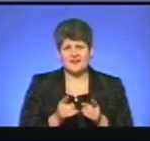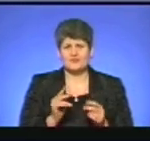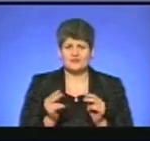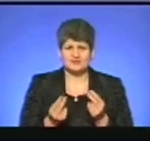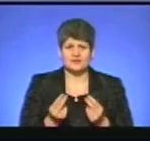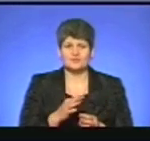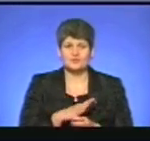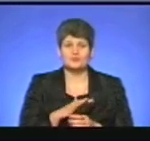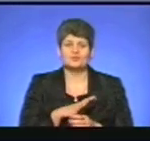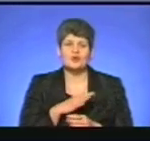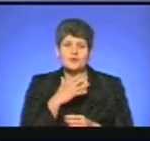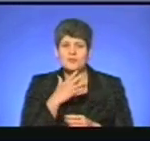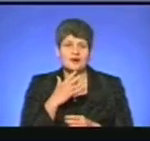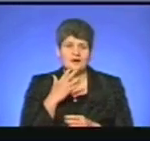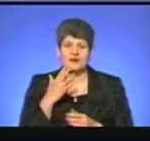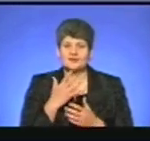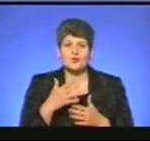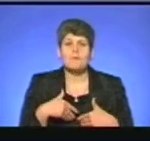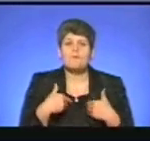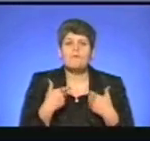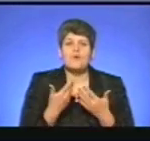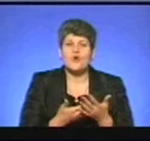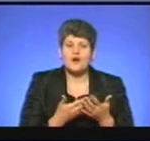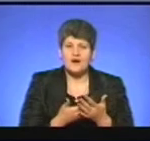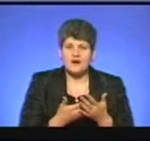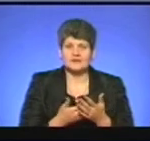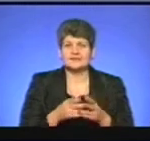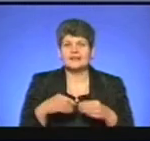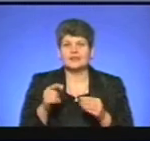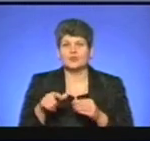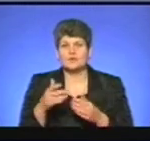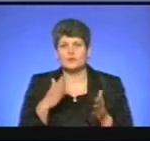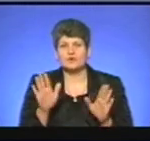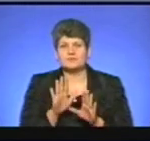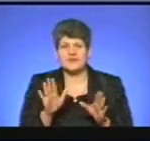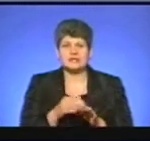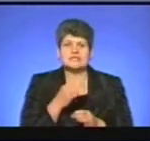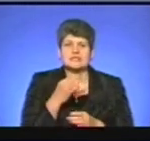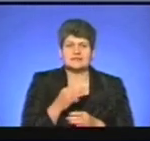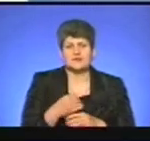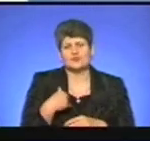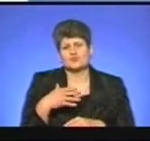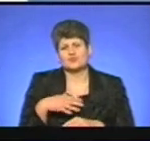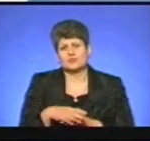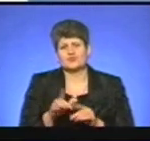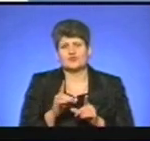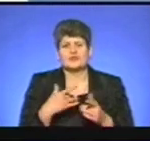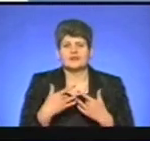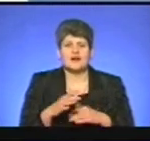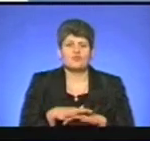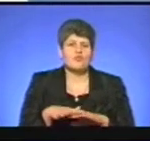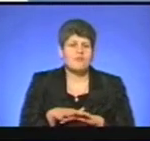У нас було багато порад, типу, дайте людям поспівати, дайте людям щось сказати. Ми прекрасно розуміємо, що на театральному